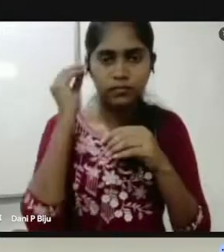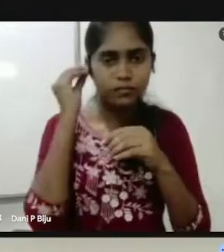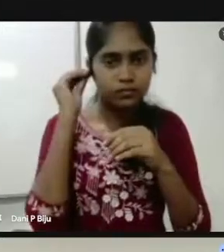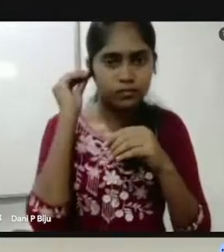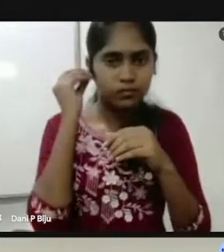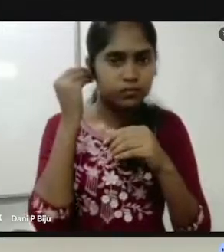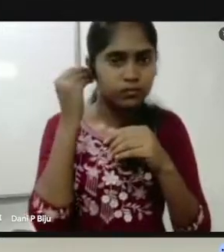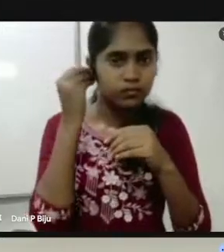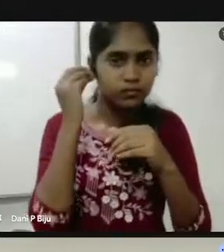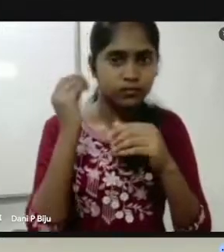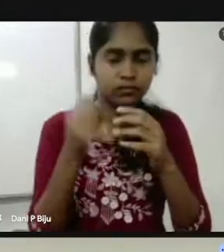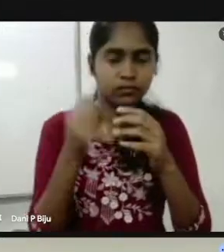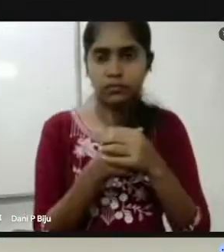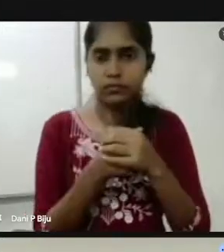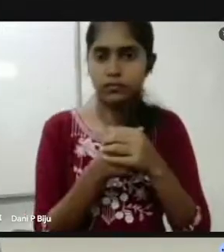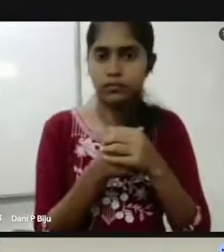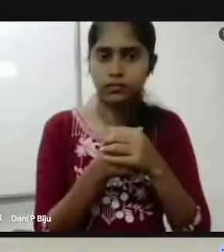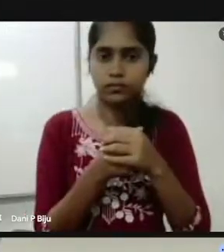ആരാണ്?